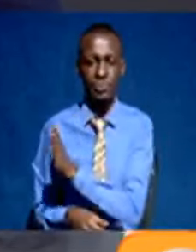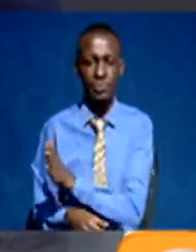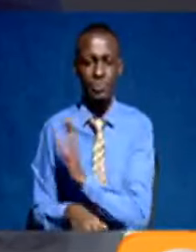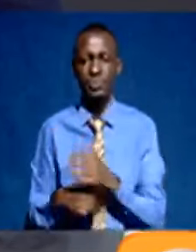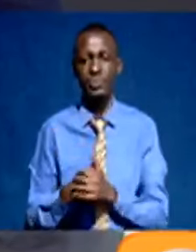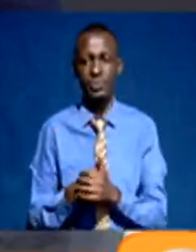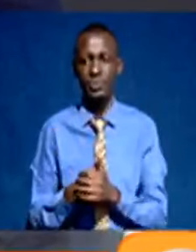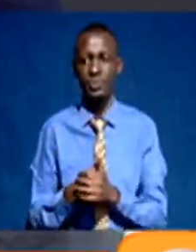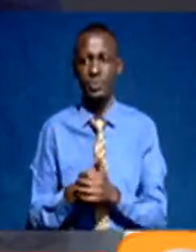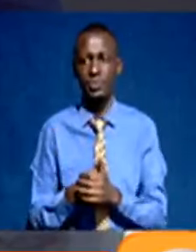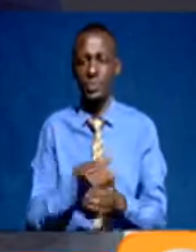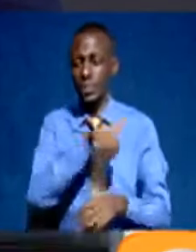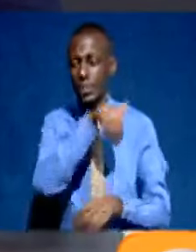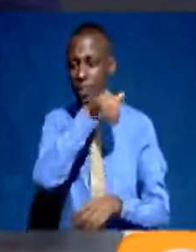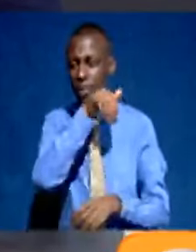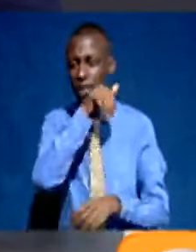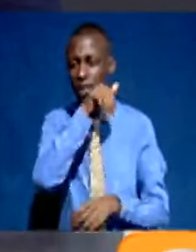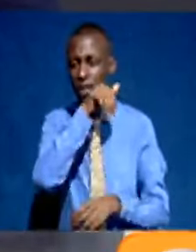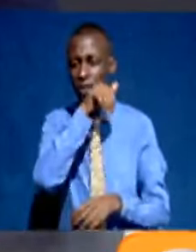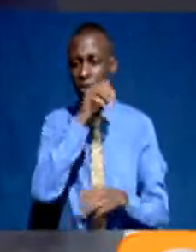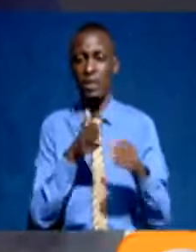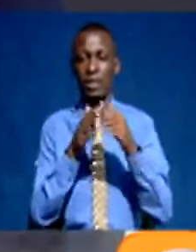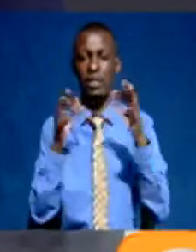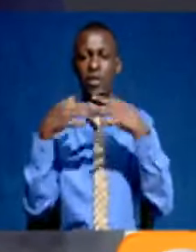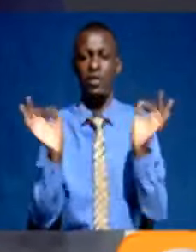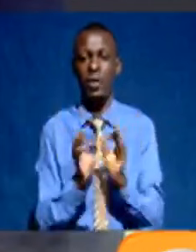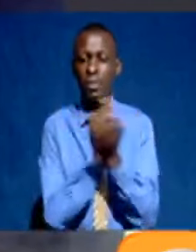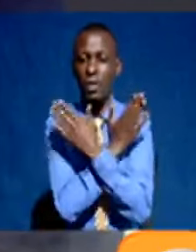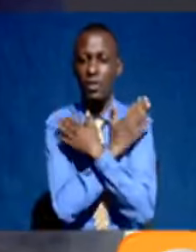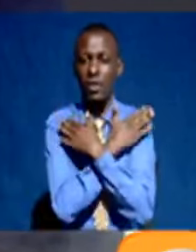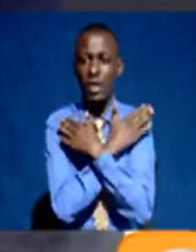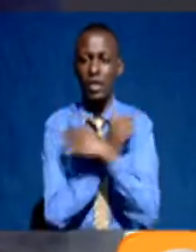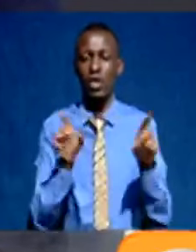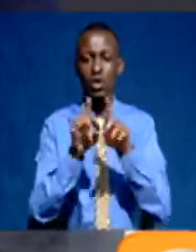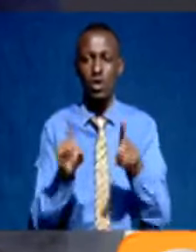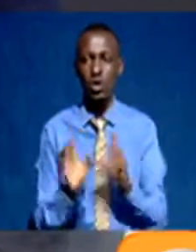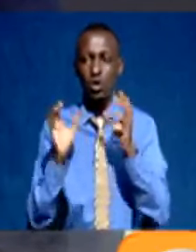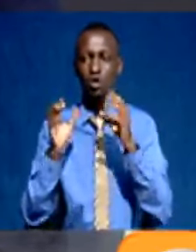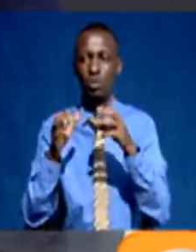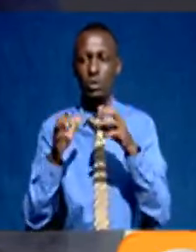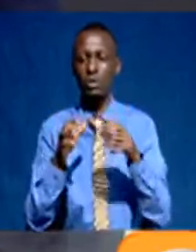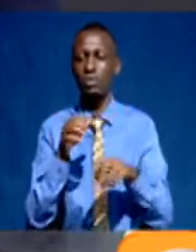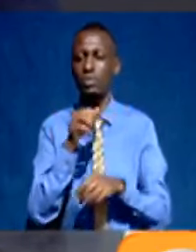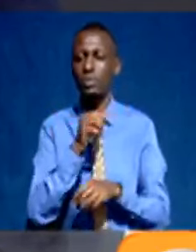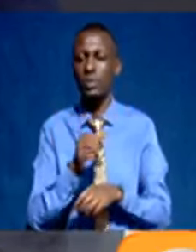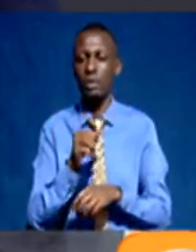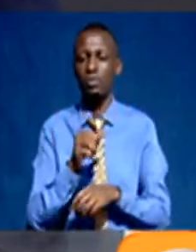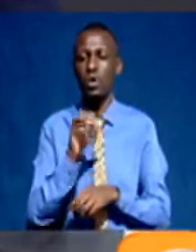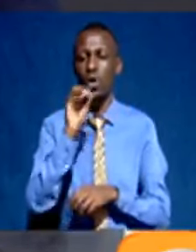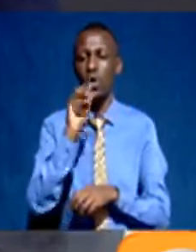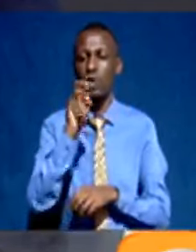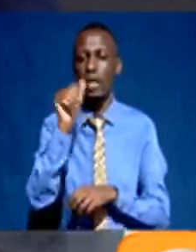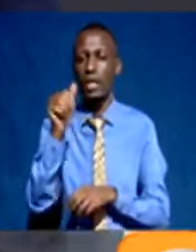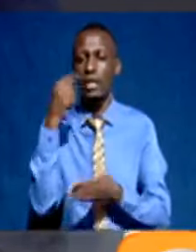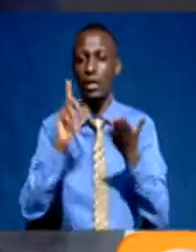kiongozi wa Azimio la Umoja Raila Odinga aliongoza familia, marafiki na jamii ya hayati Mzee Jaramogi Oginga Odinga, huku akimtaja baba